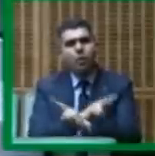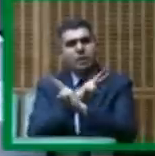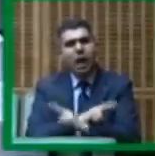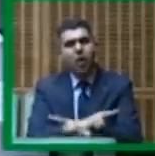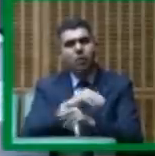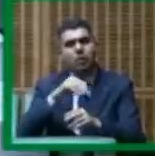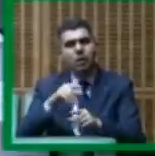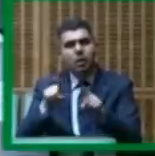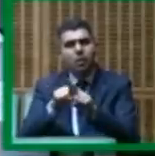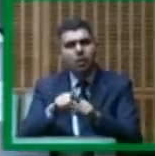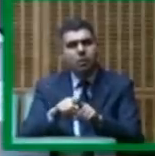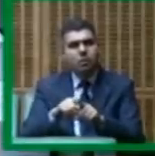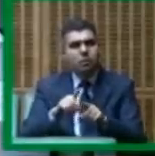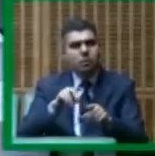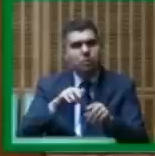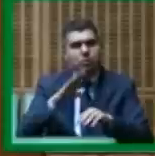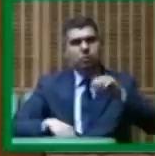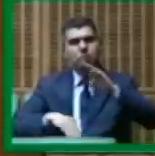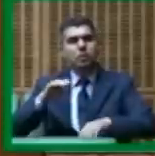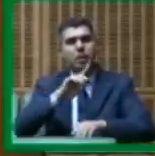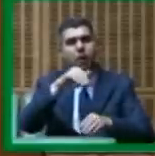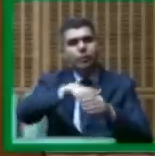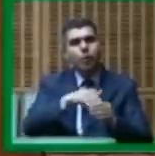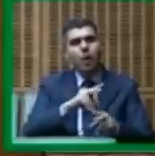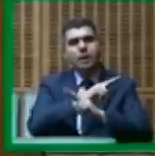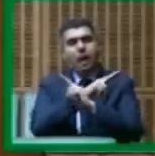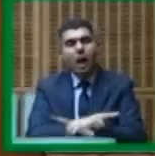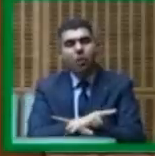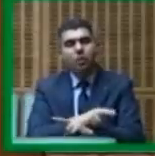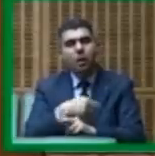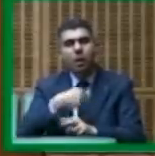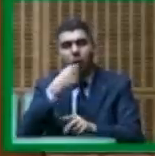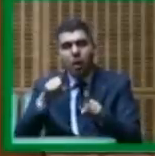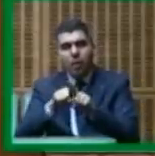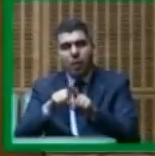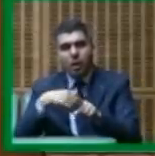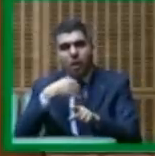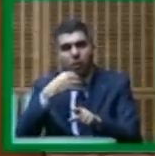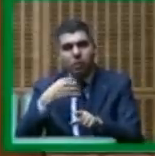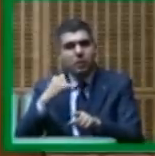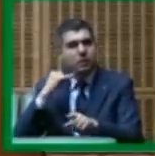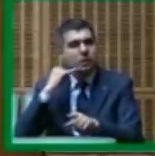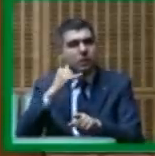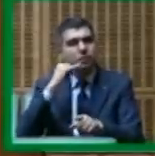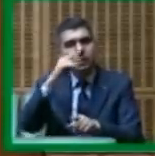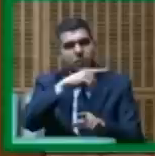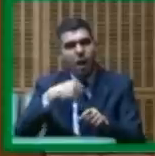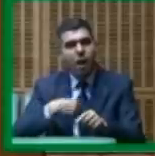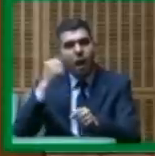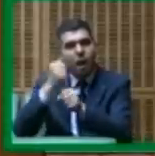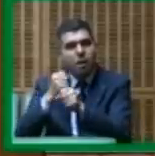التقاعد ملي جيت ما تمش كيفاش. أنا كنعمل ديك الشيء اللي كنعتقد أنه صواب وتنحاول